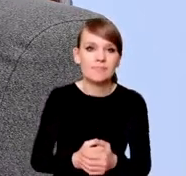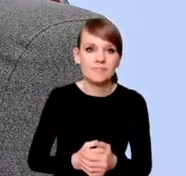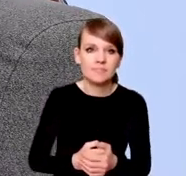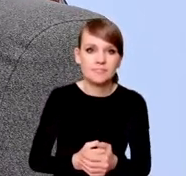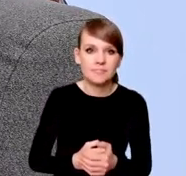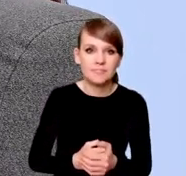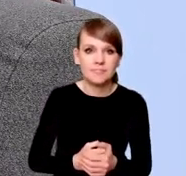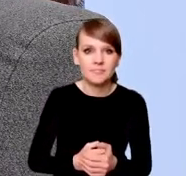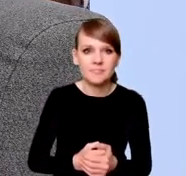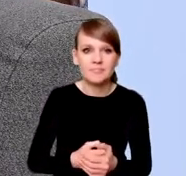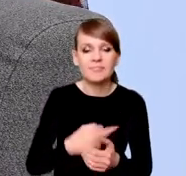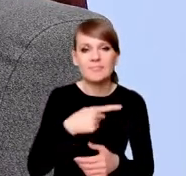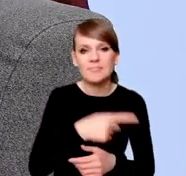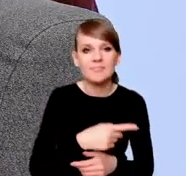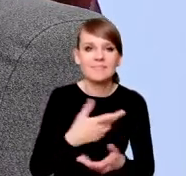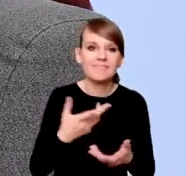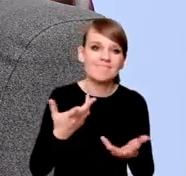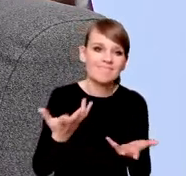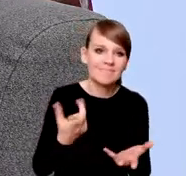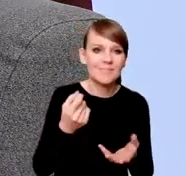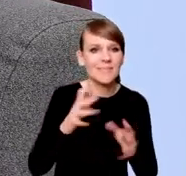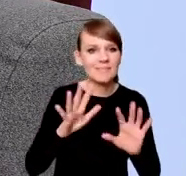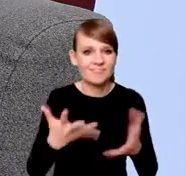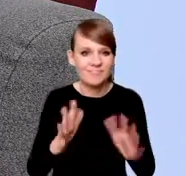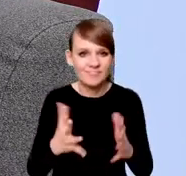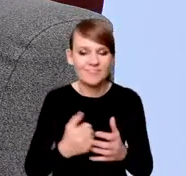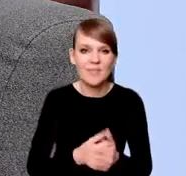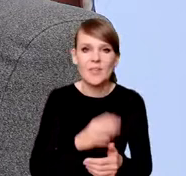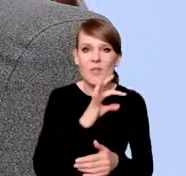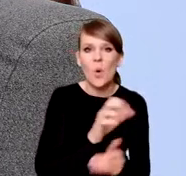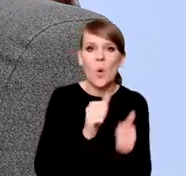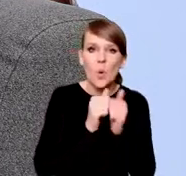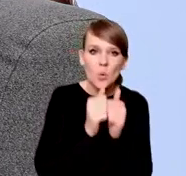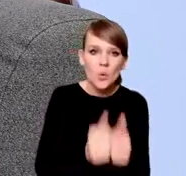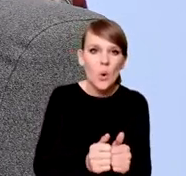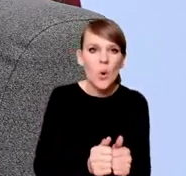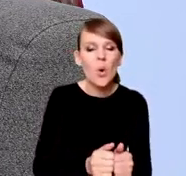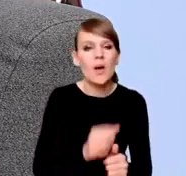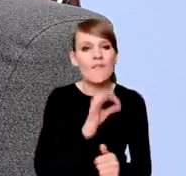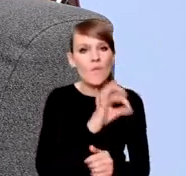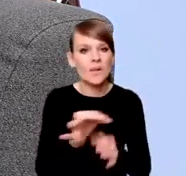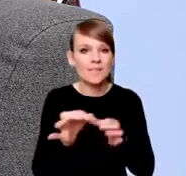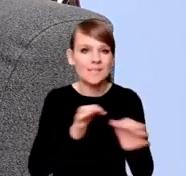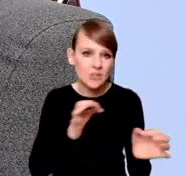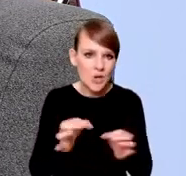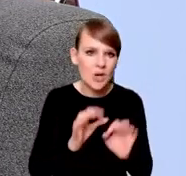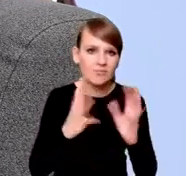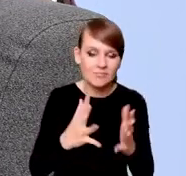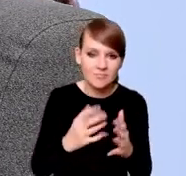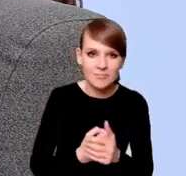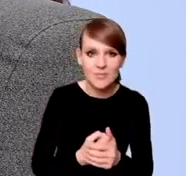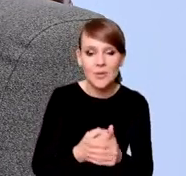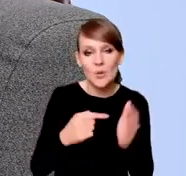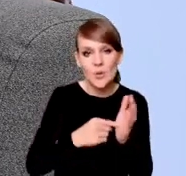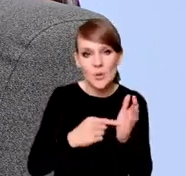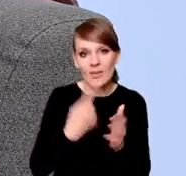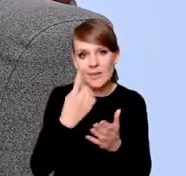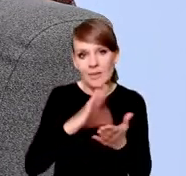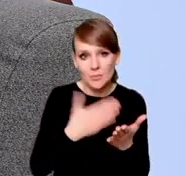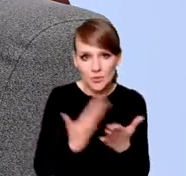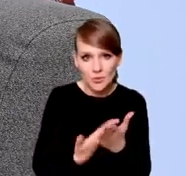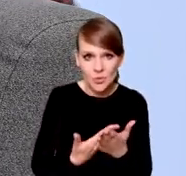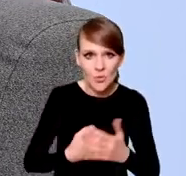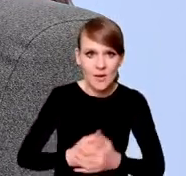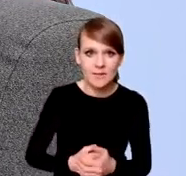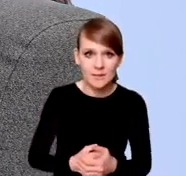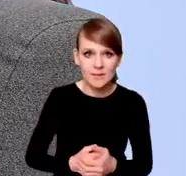tak, jakbyśmy chcieli, ze względu na swoją rolę, ze względu na swoją historię. I to jest jeden z takich przykładów. Natomiast